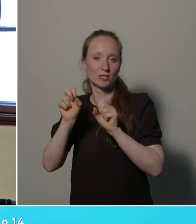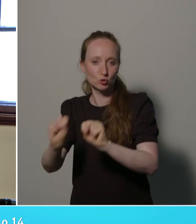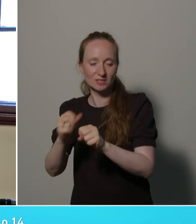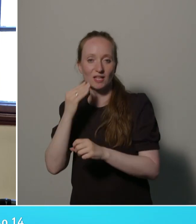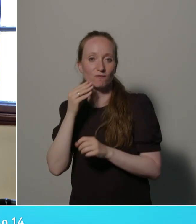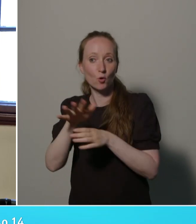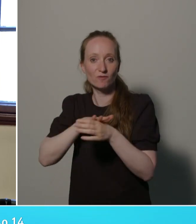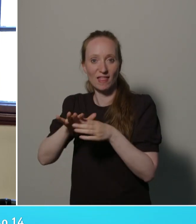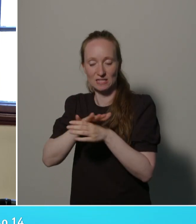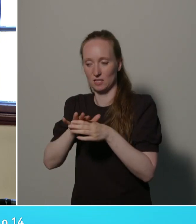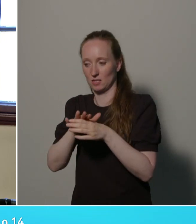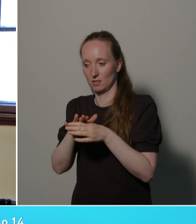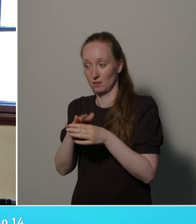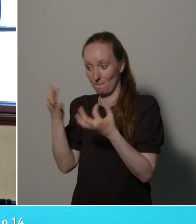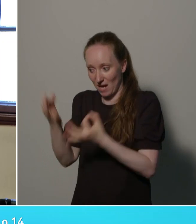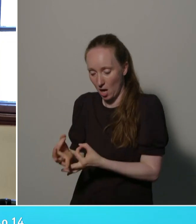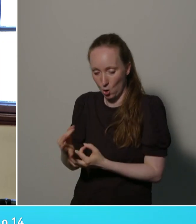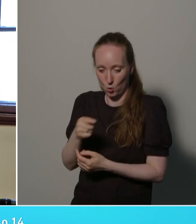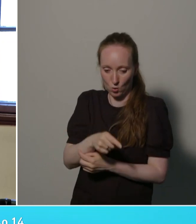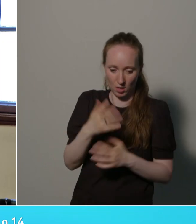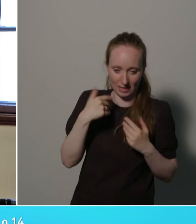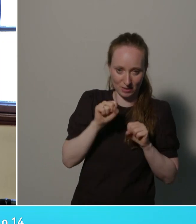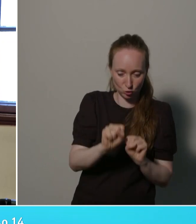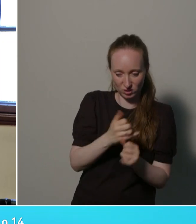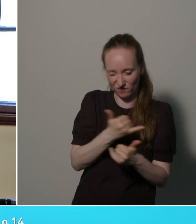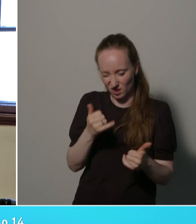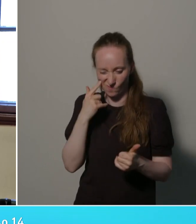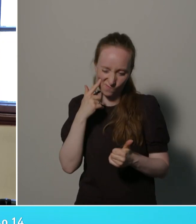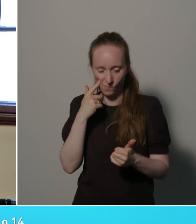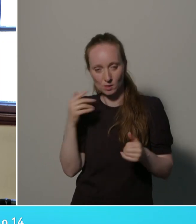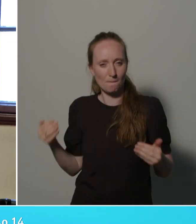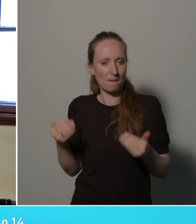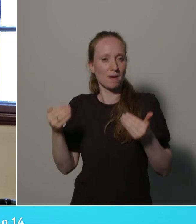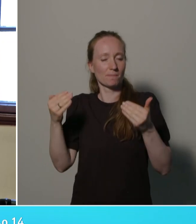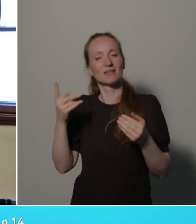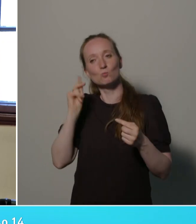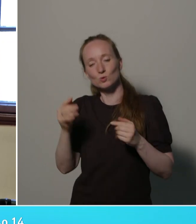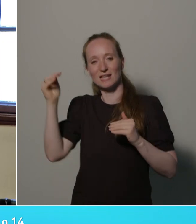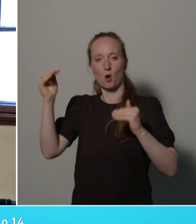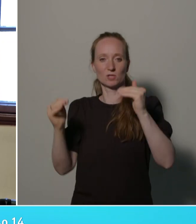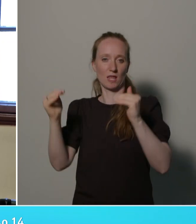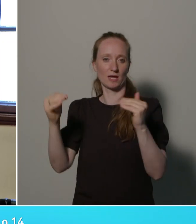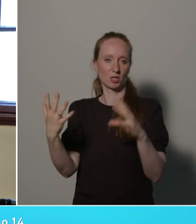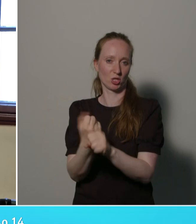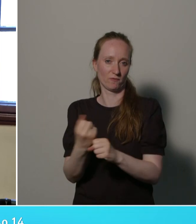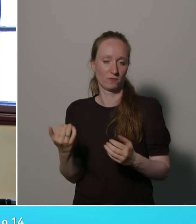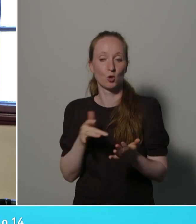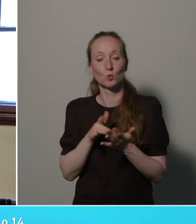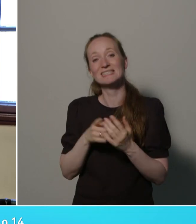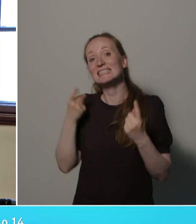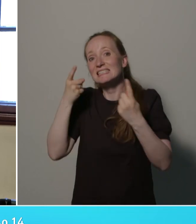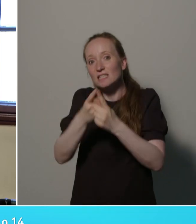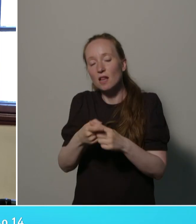wir haben das ja auch schon gerade gehört, die hohe Bedeutung für jenerer Familien dort auch etwas